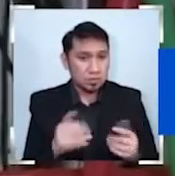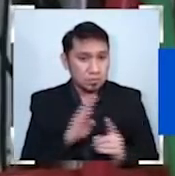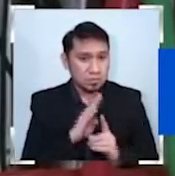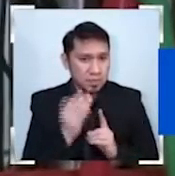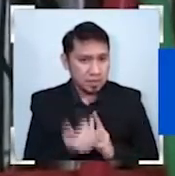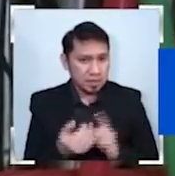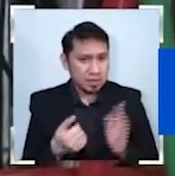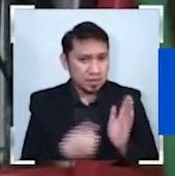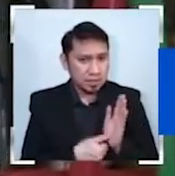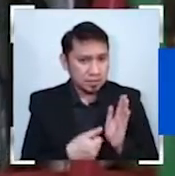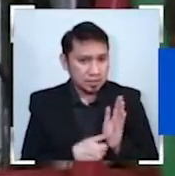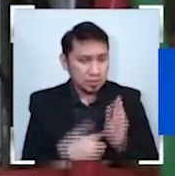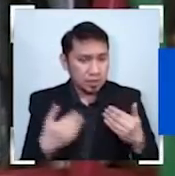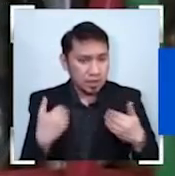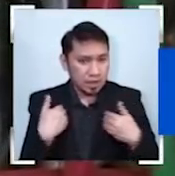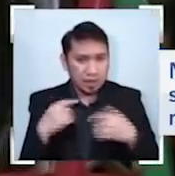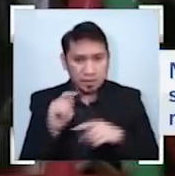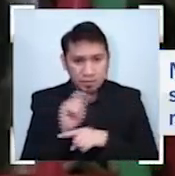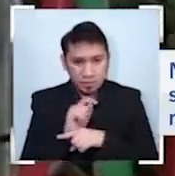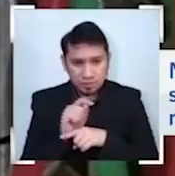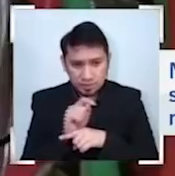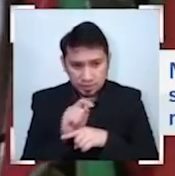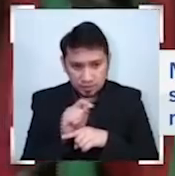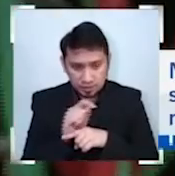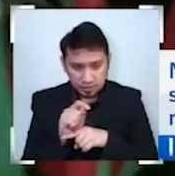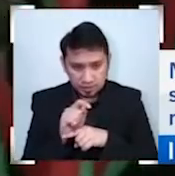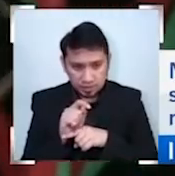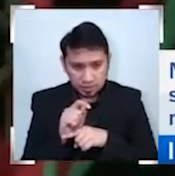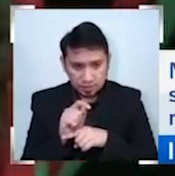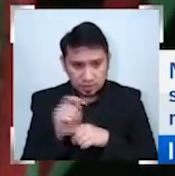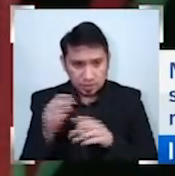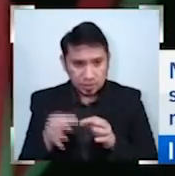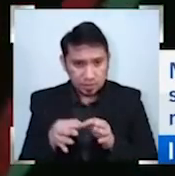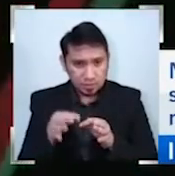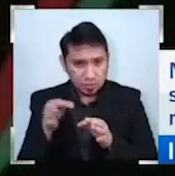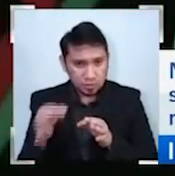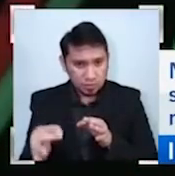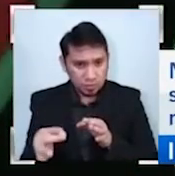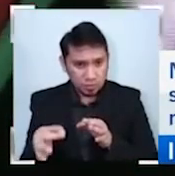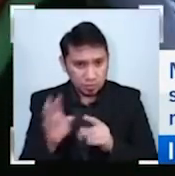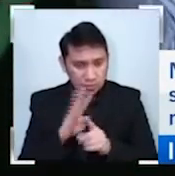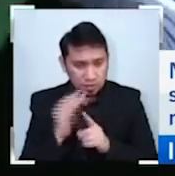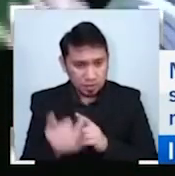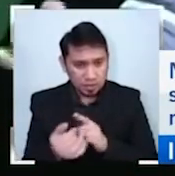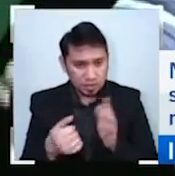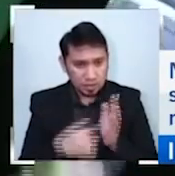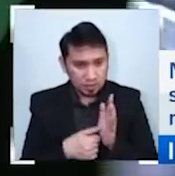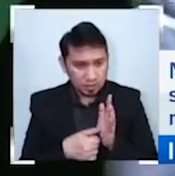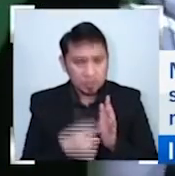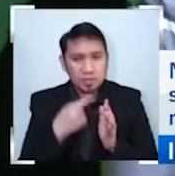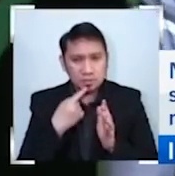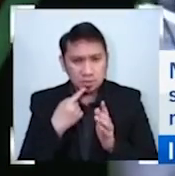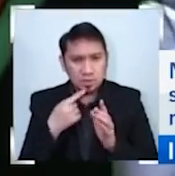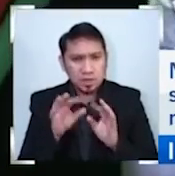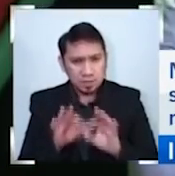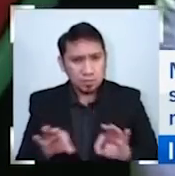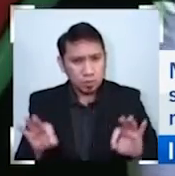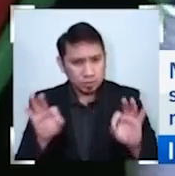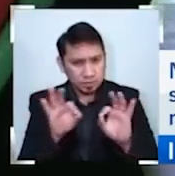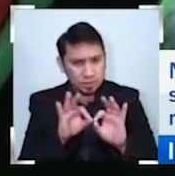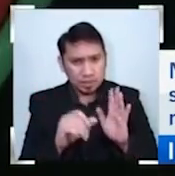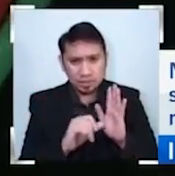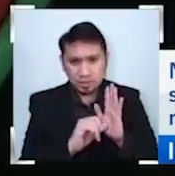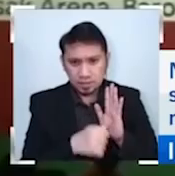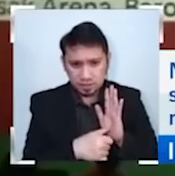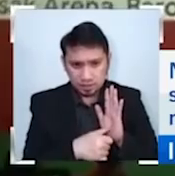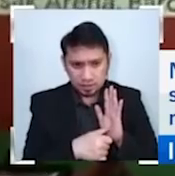savings ang ating pagpostpone ng barangay elections. At yun po yung pinaka-importante na punto sa pagpostpone ng